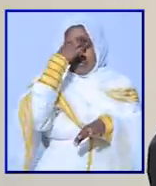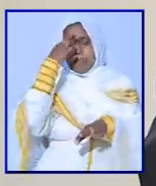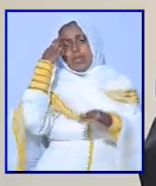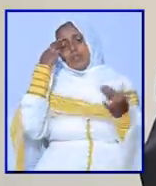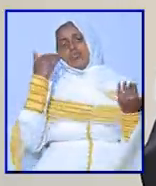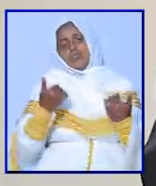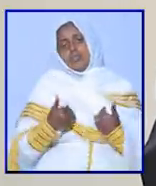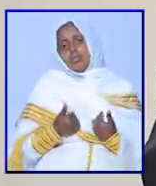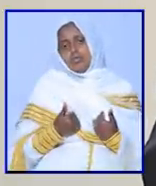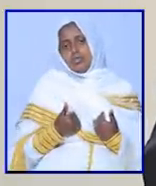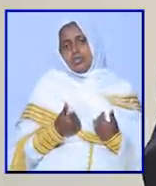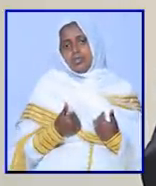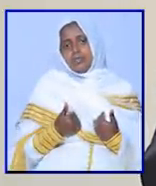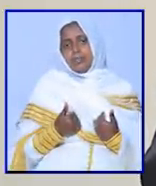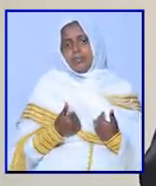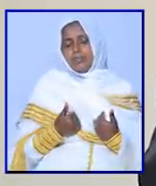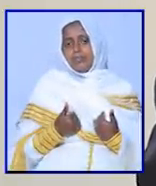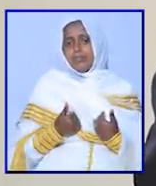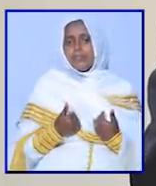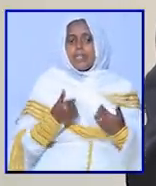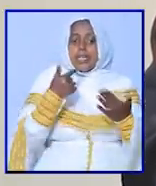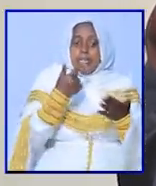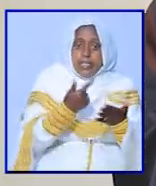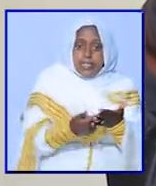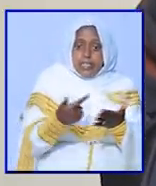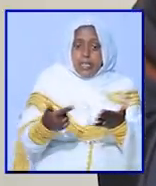ለ14ቱ መልእክት ምክንያት አለው።